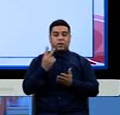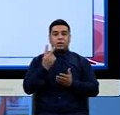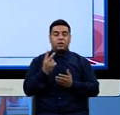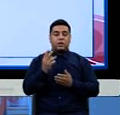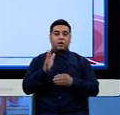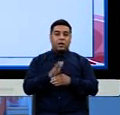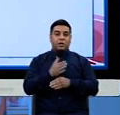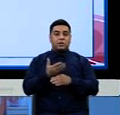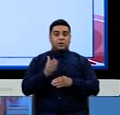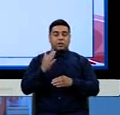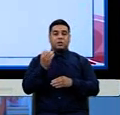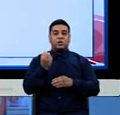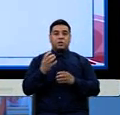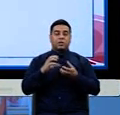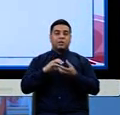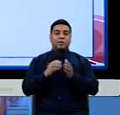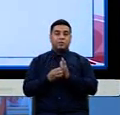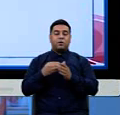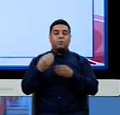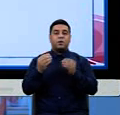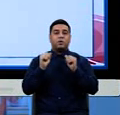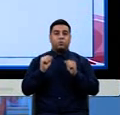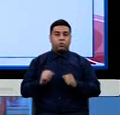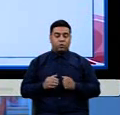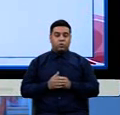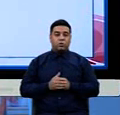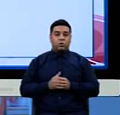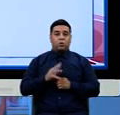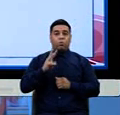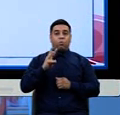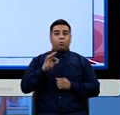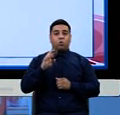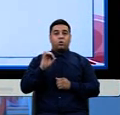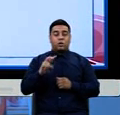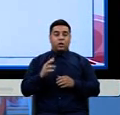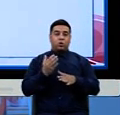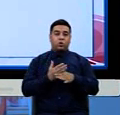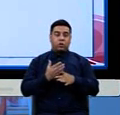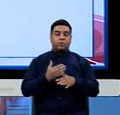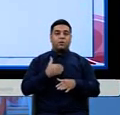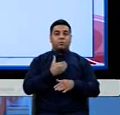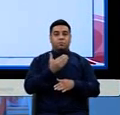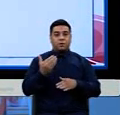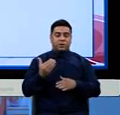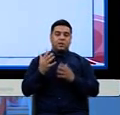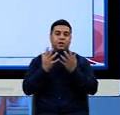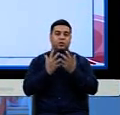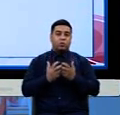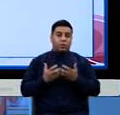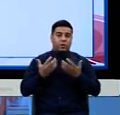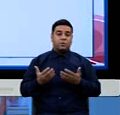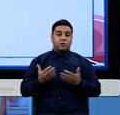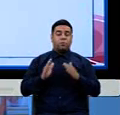tadan ajratsak, nechta sinfga tarqatish mumkin? Model asosida hisoblaymiz.